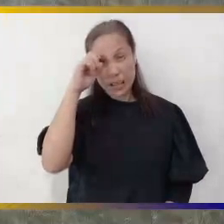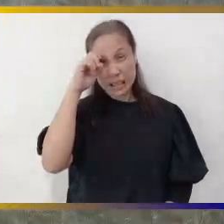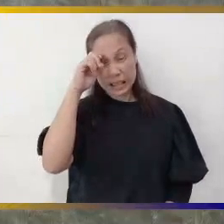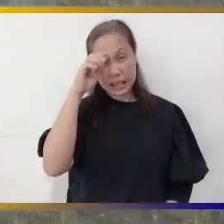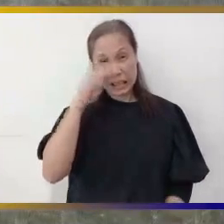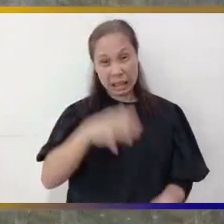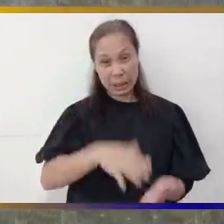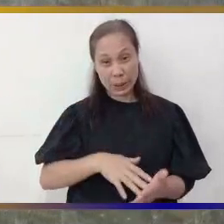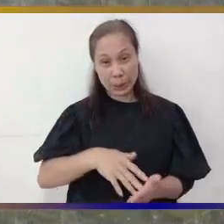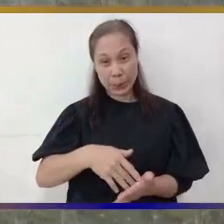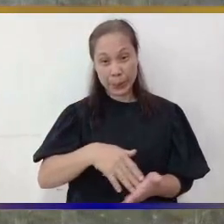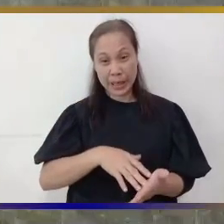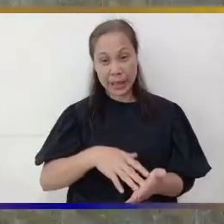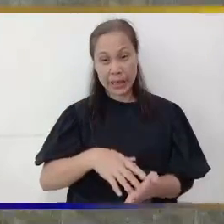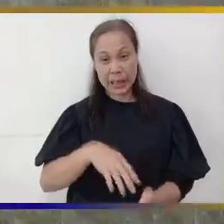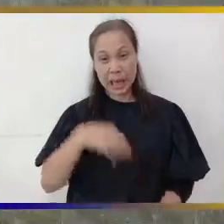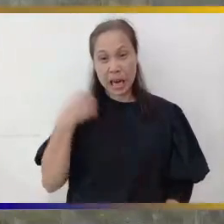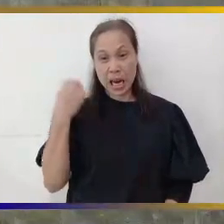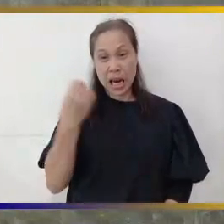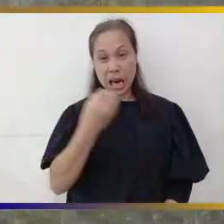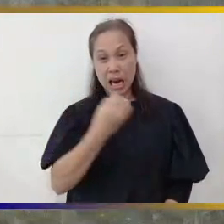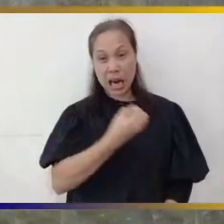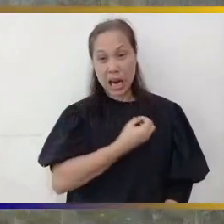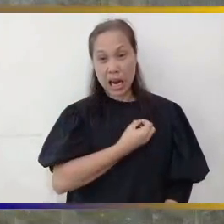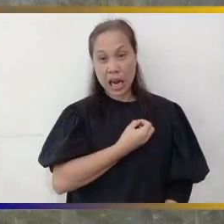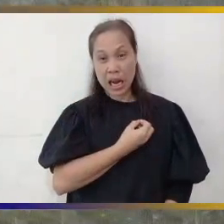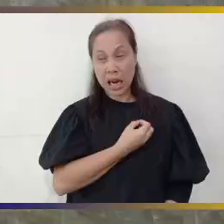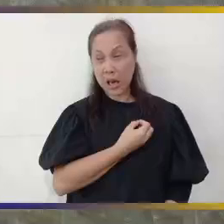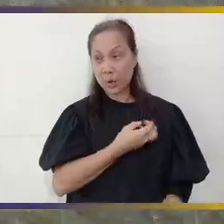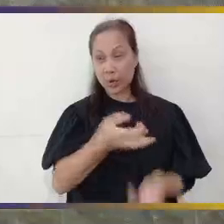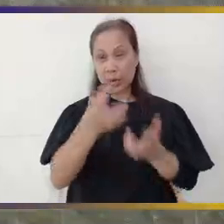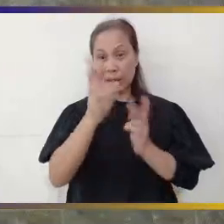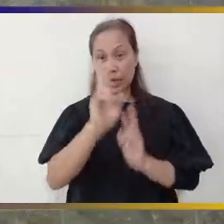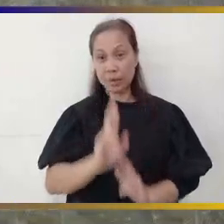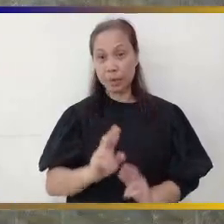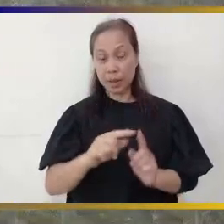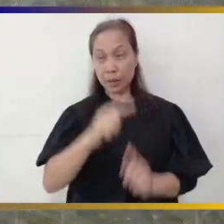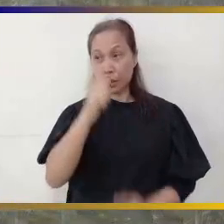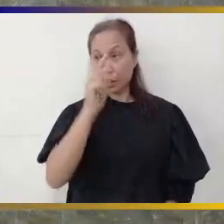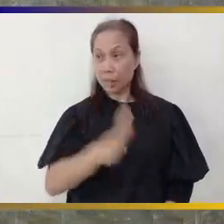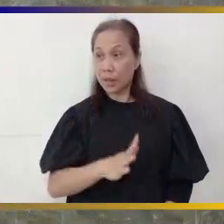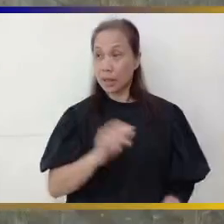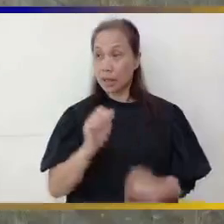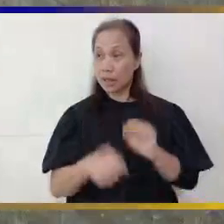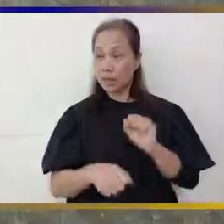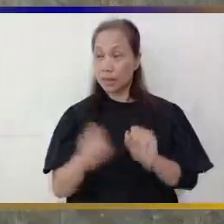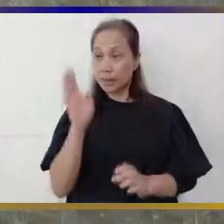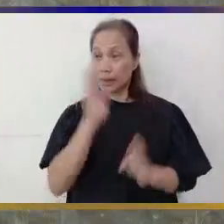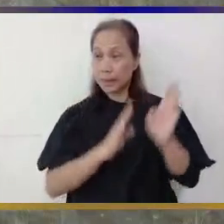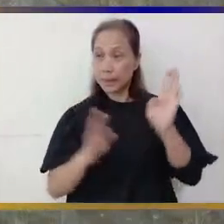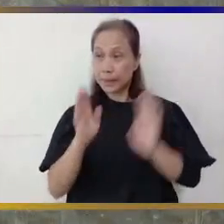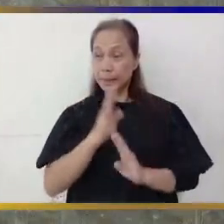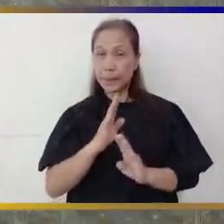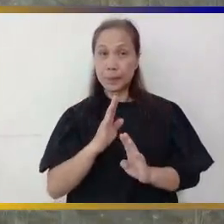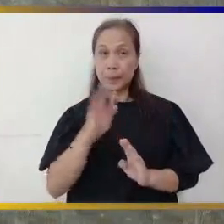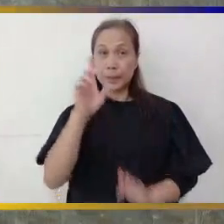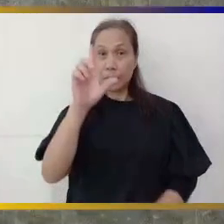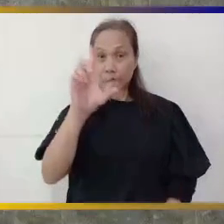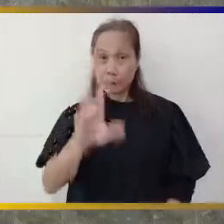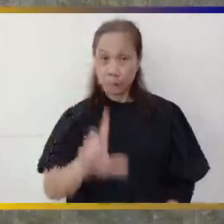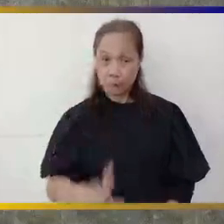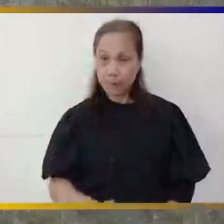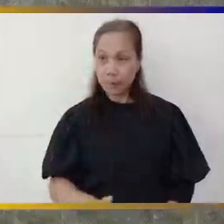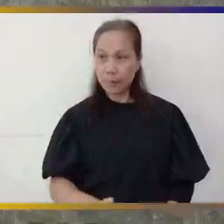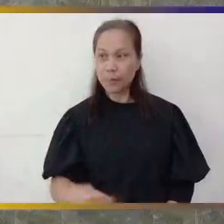bumaba na ang pagkakilala mo sa Diyos So you understand na ang problema natin kaya bumababa yan is nagkakaroon tayo